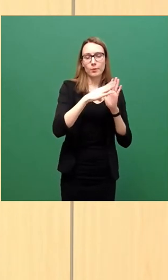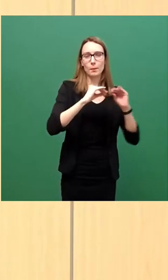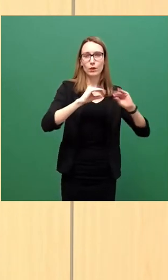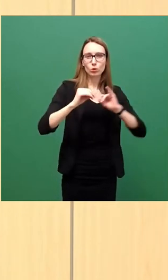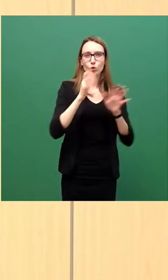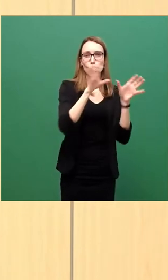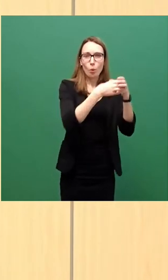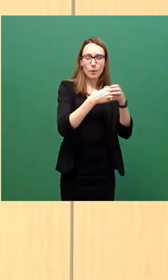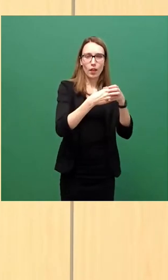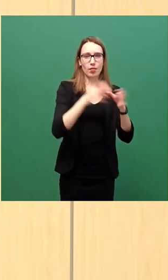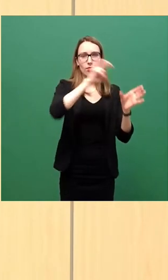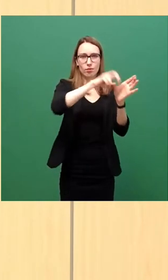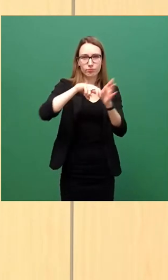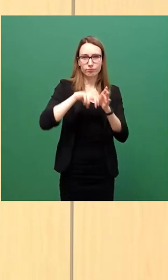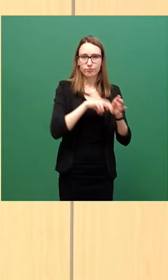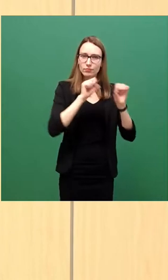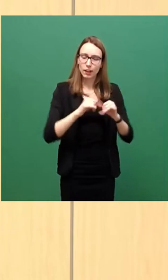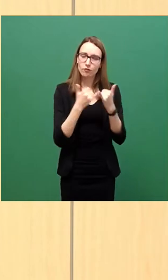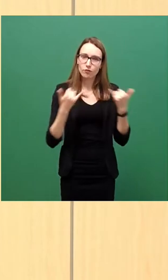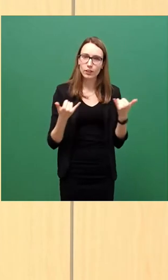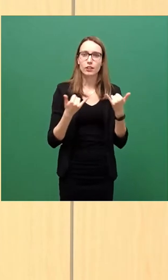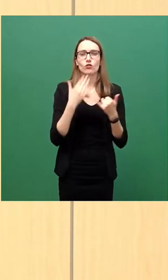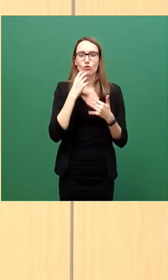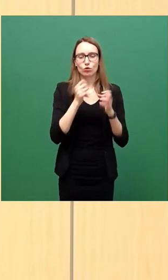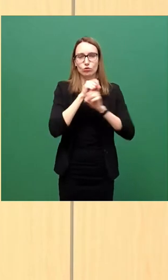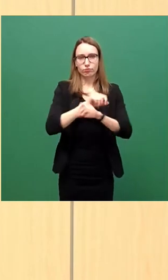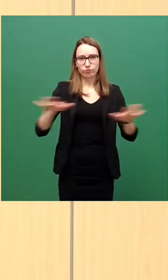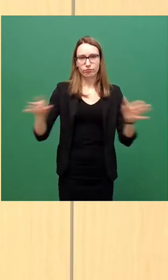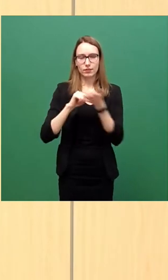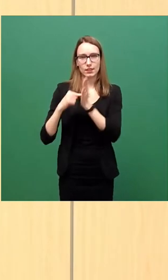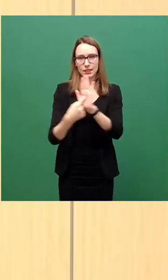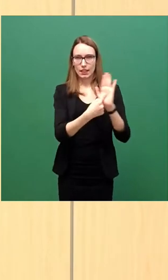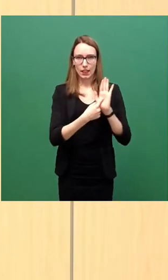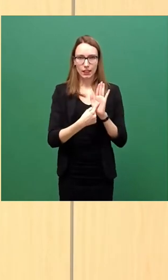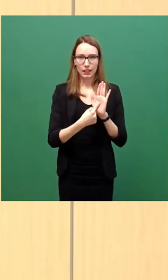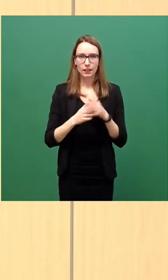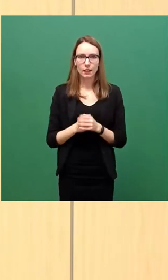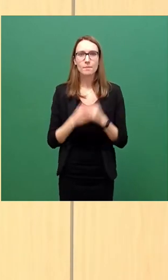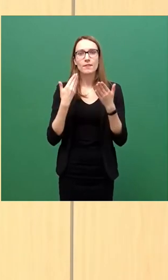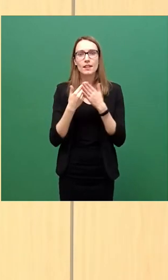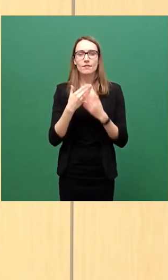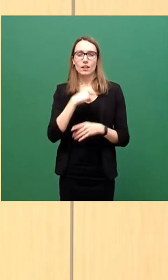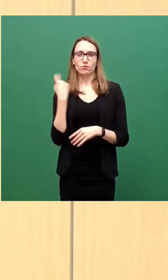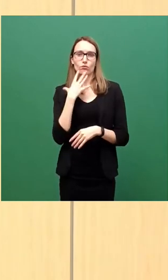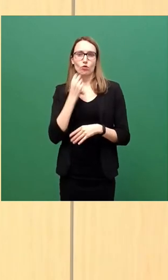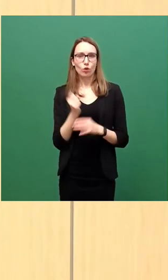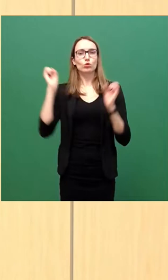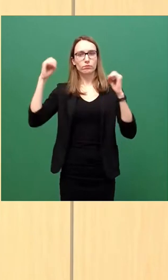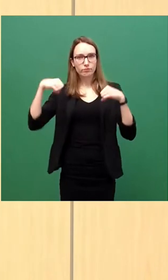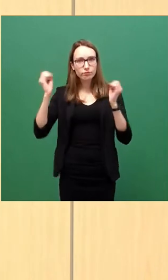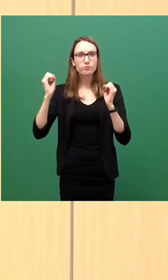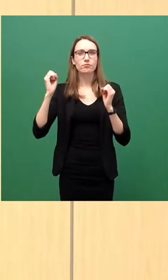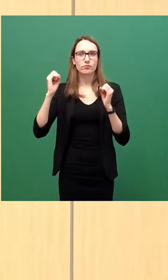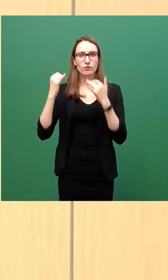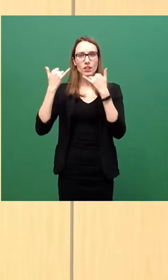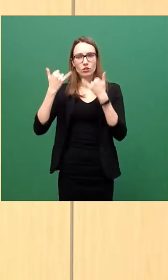wollen. Ja, und das sind eben für uns die Kernpunkte, warum wir dieser Vorlage zustimmen wollen. Wir wollen diese schlechter erschlossenen